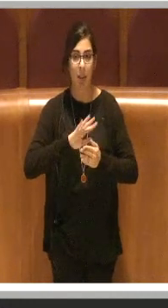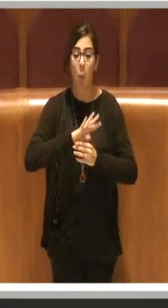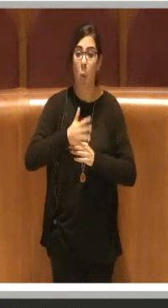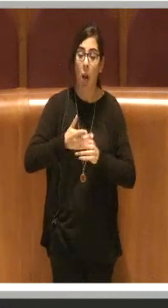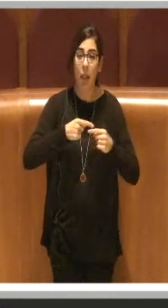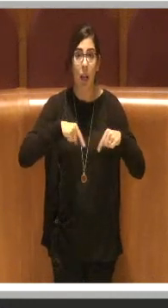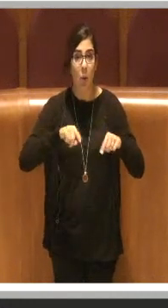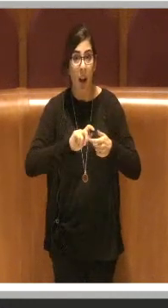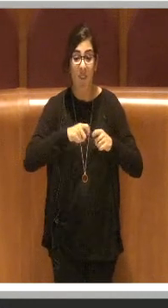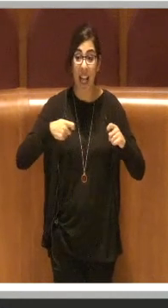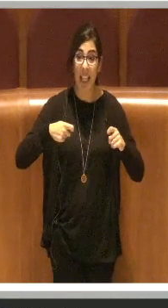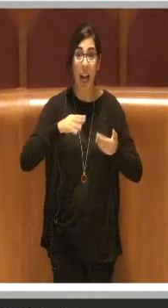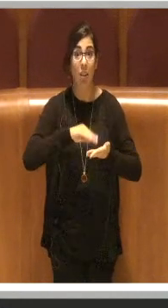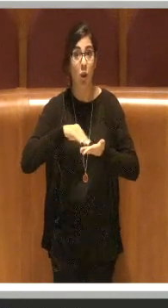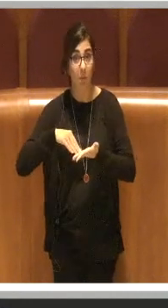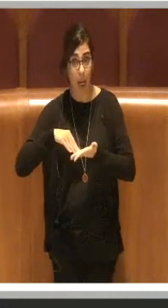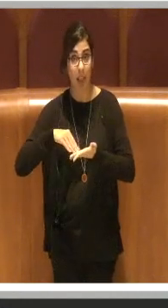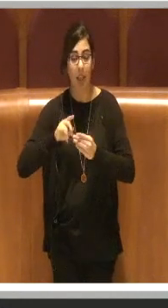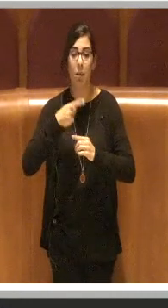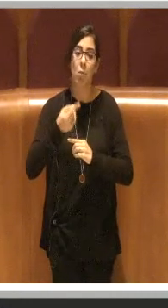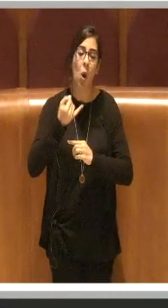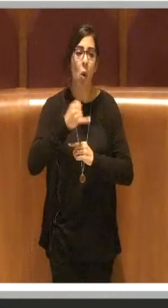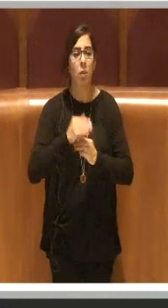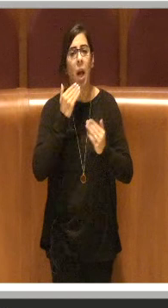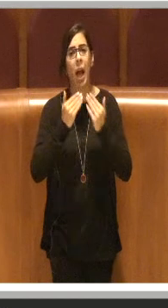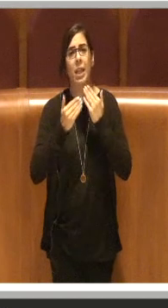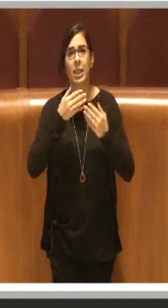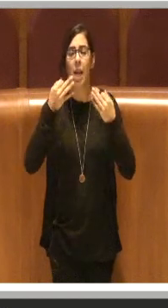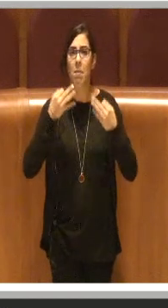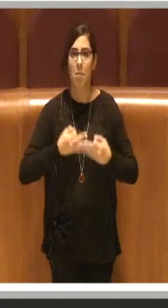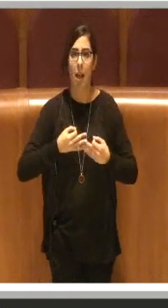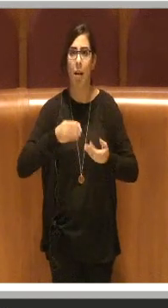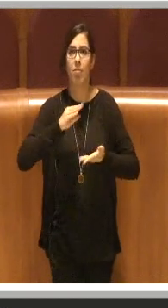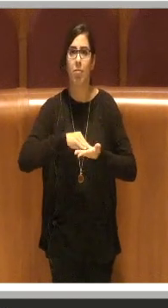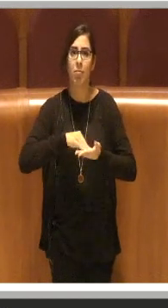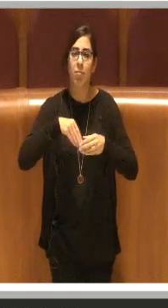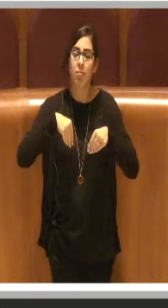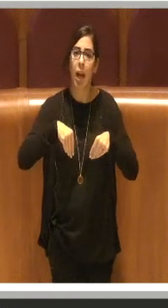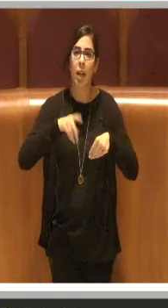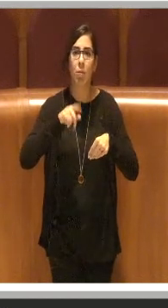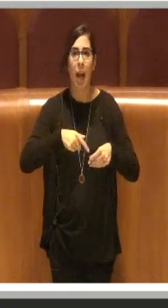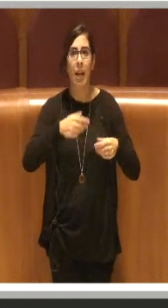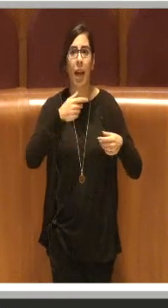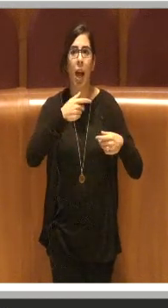e in ultimo una assemblea alla quale hanno partecipato anche i comitati e le associazioni,